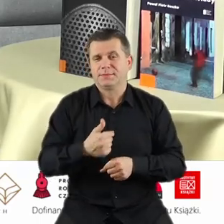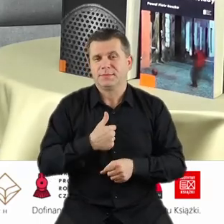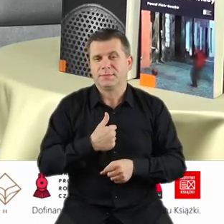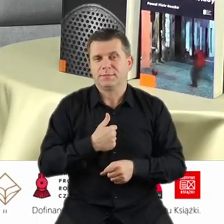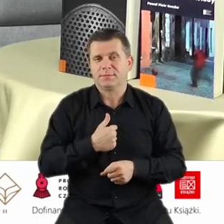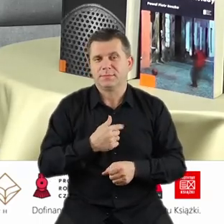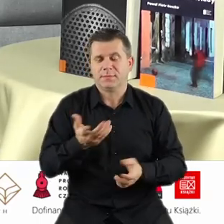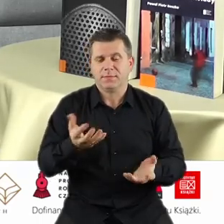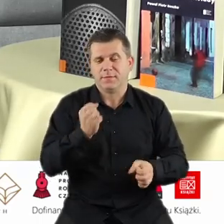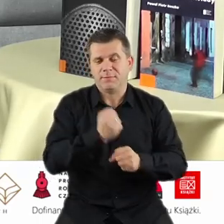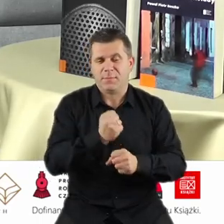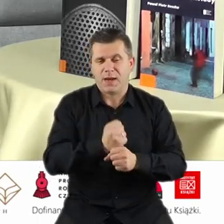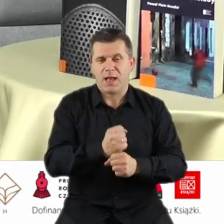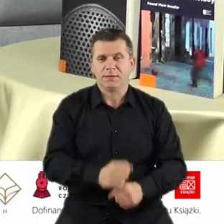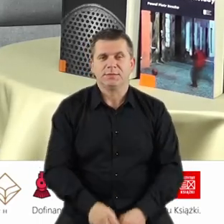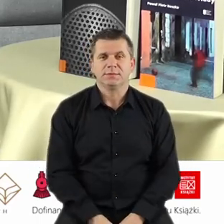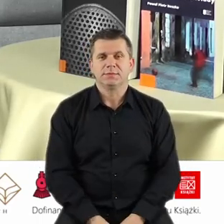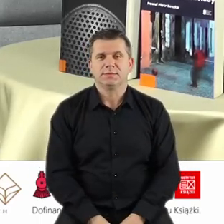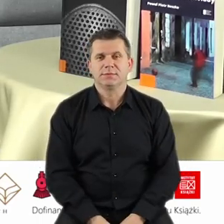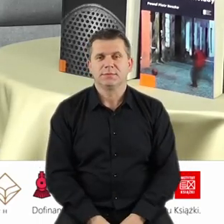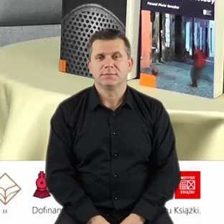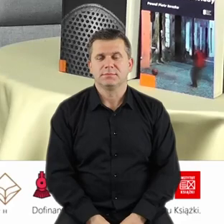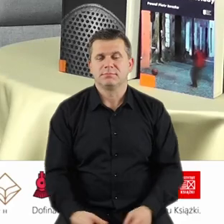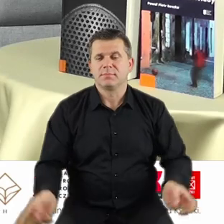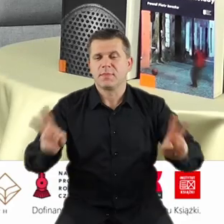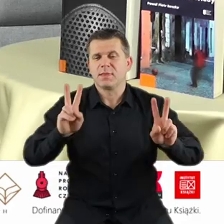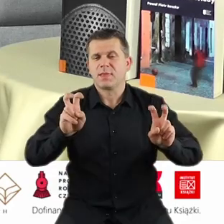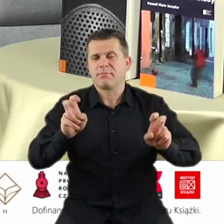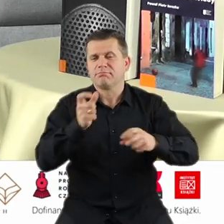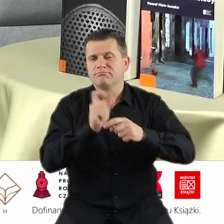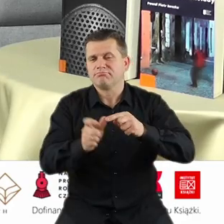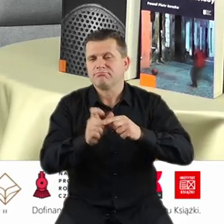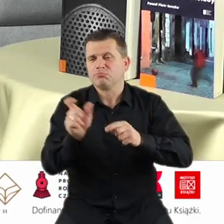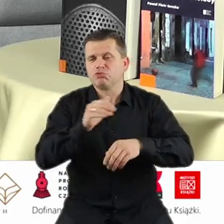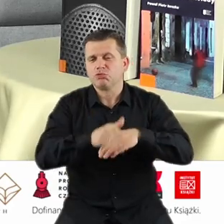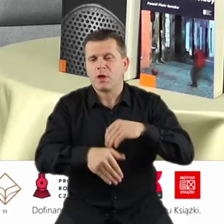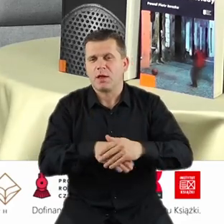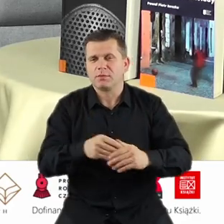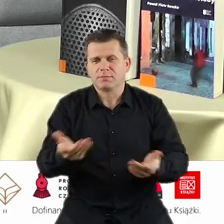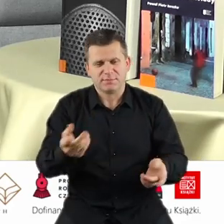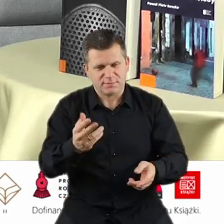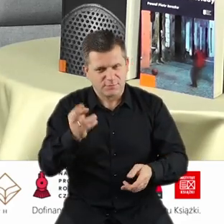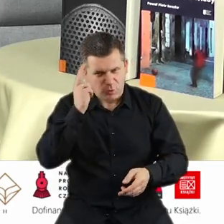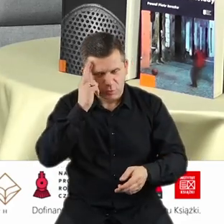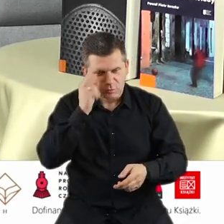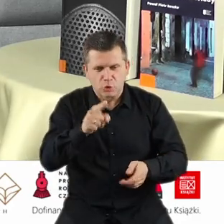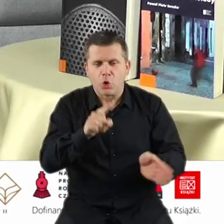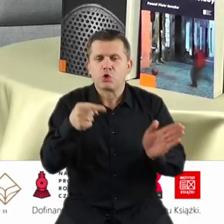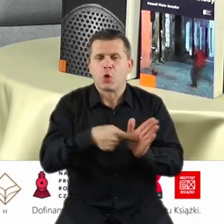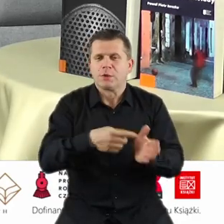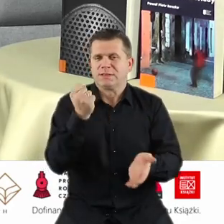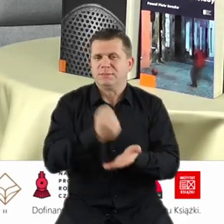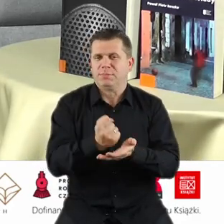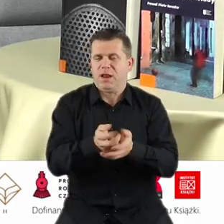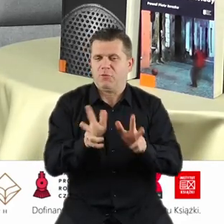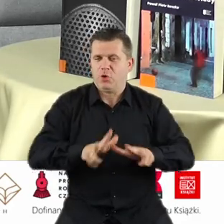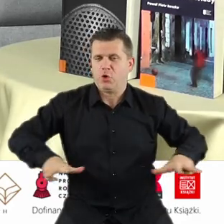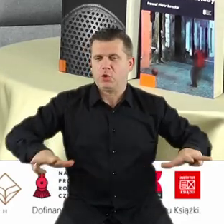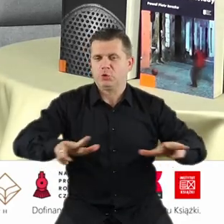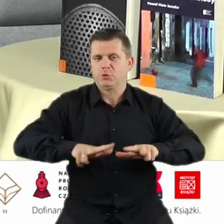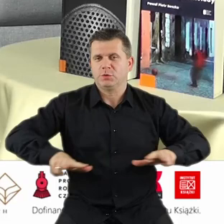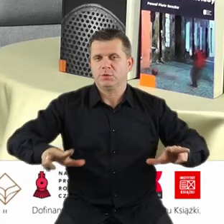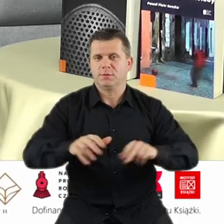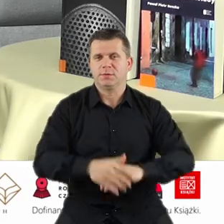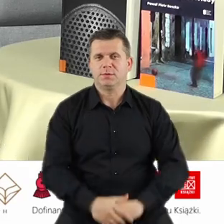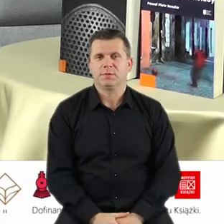kiedy wracam z pracy, no moja definicja szczęścia jest raczej dosyć banalna i oczywista i dotyczy raczej spraw rodzinnych.